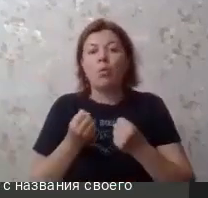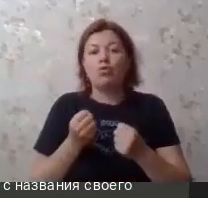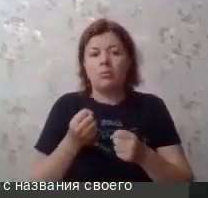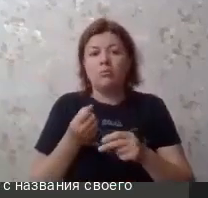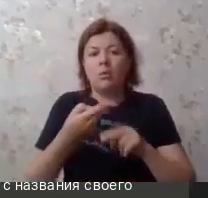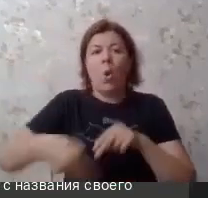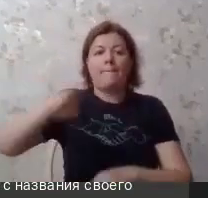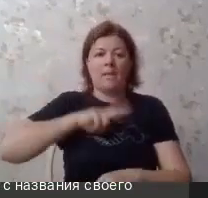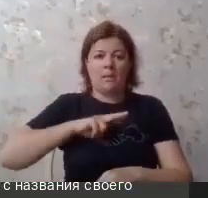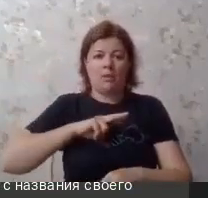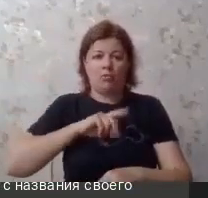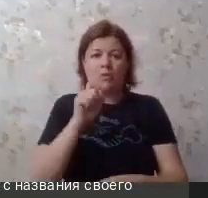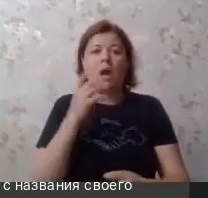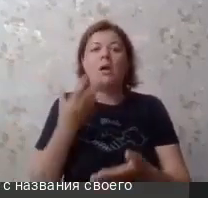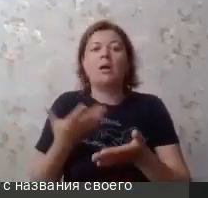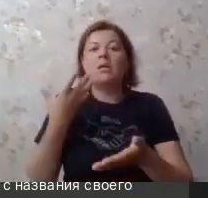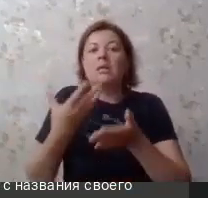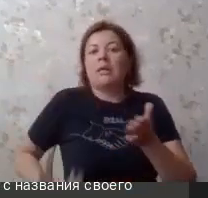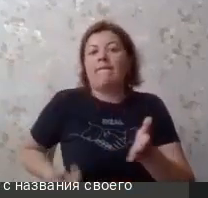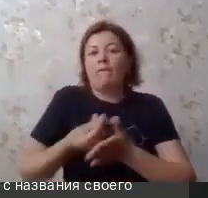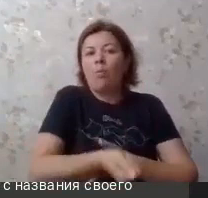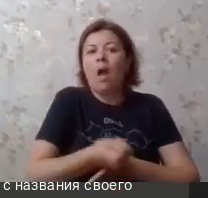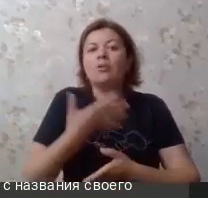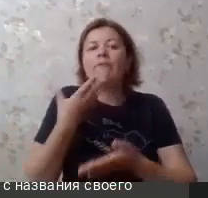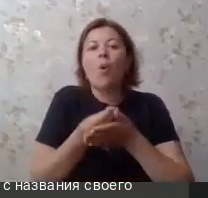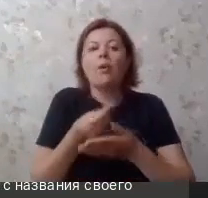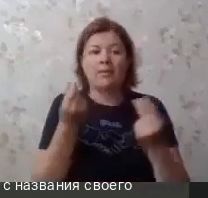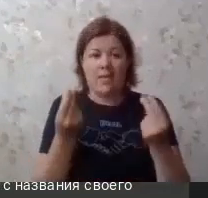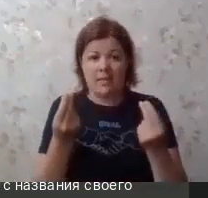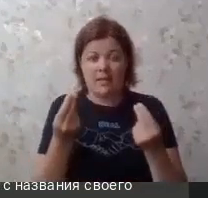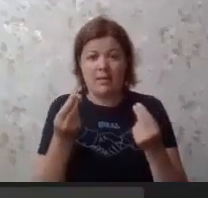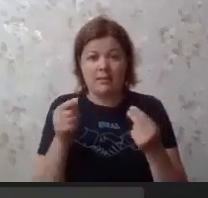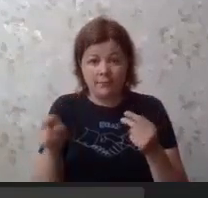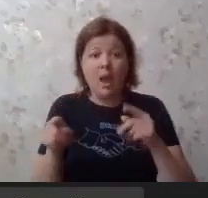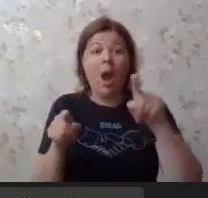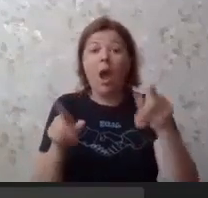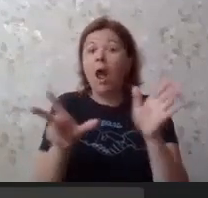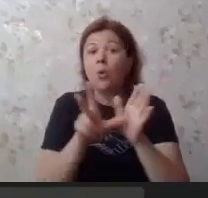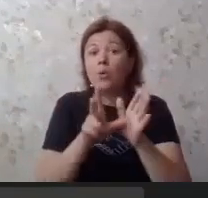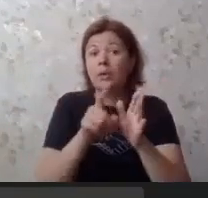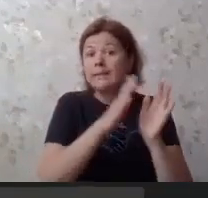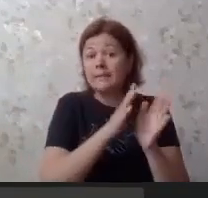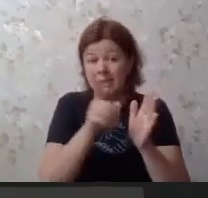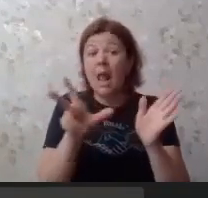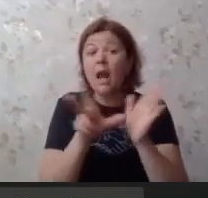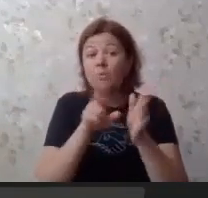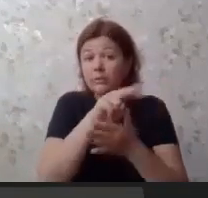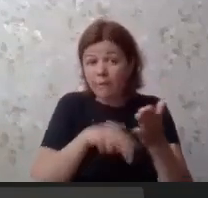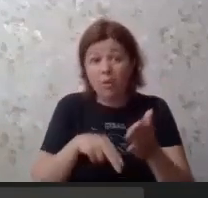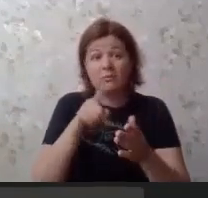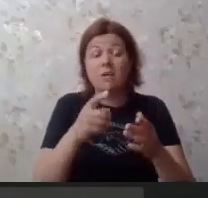эти деньги. То есть, у многих людей с инвалидностью, особенно, да,